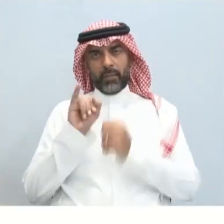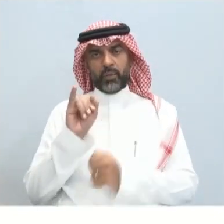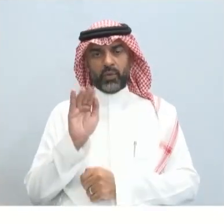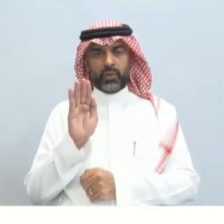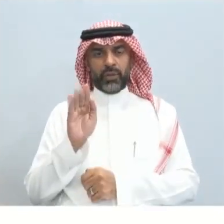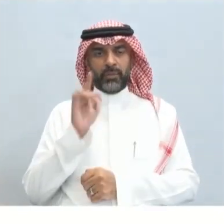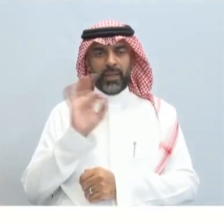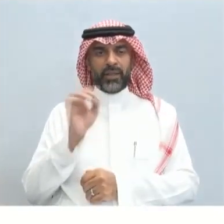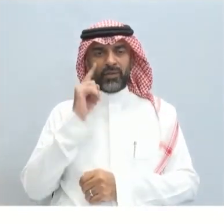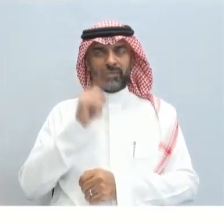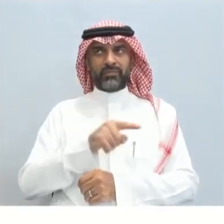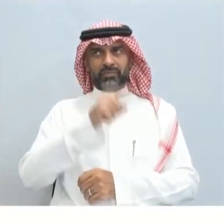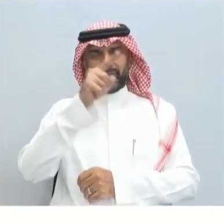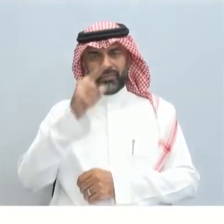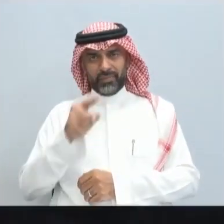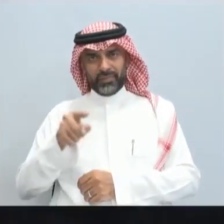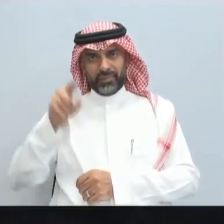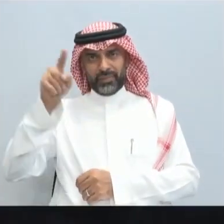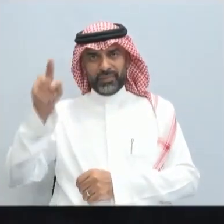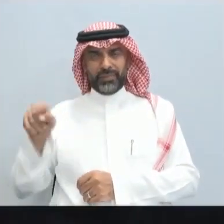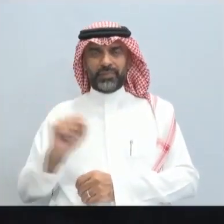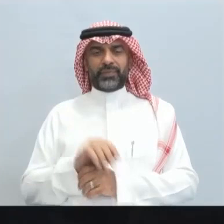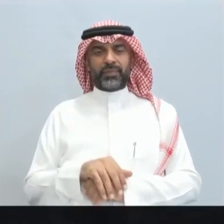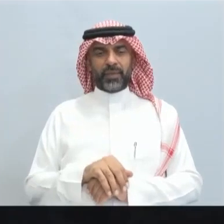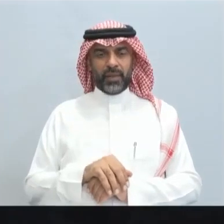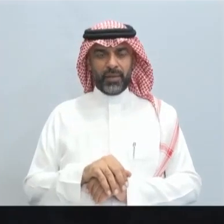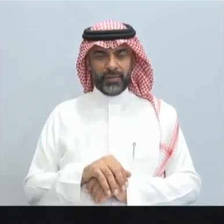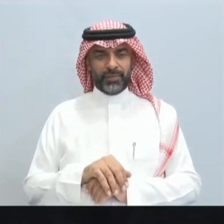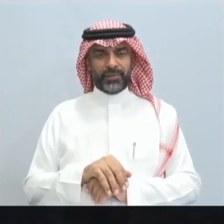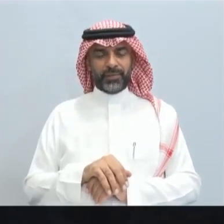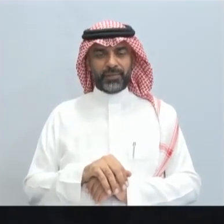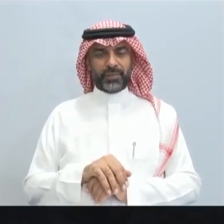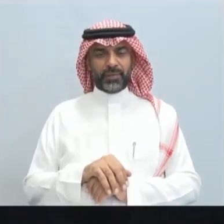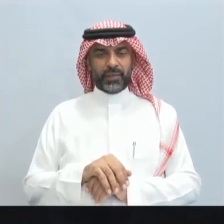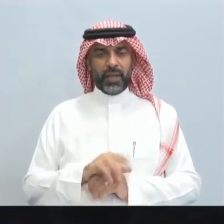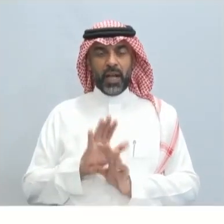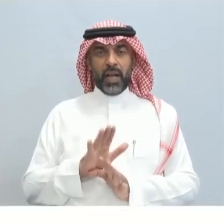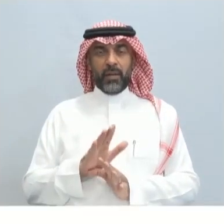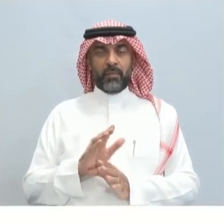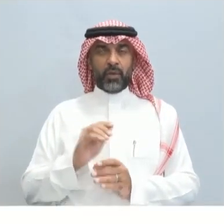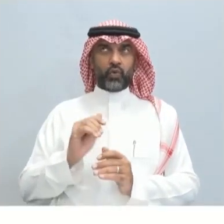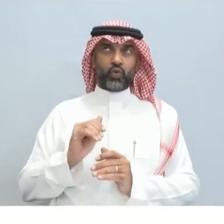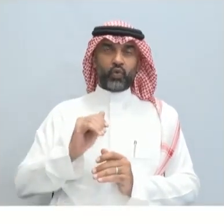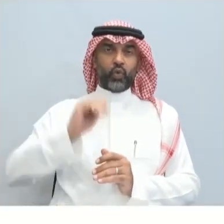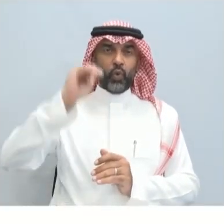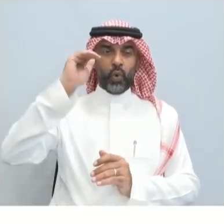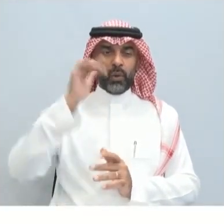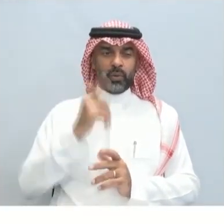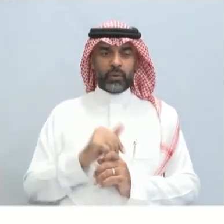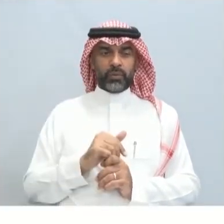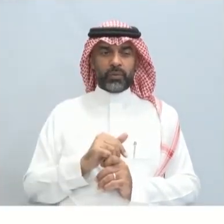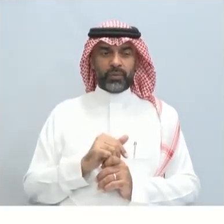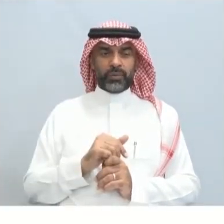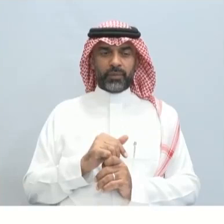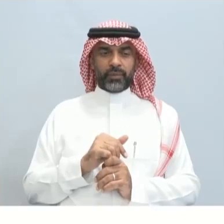بهذا الشكل تهتز باتجاه متعامد مع اتجاه الوسط اما الموجه الطوليه احسنت